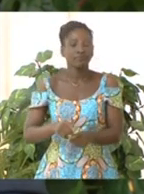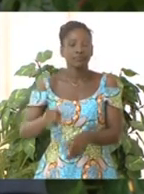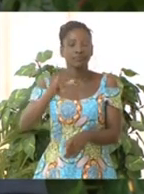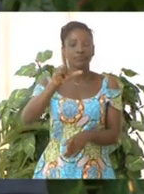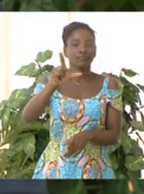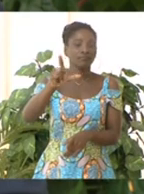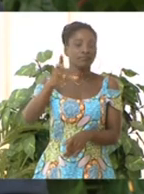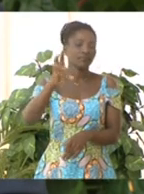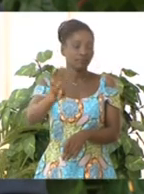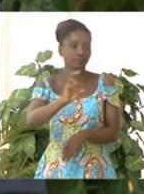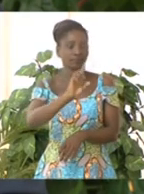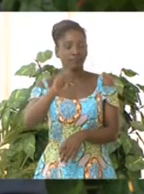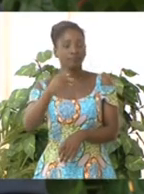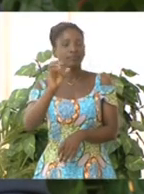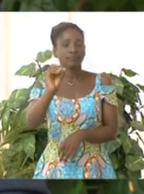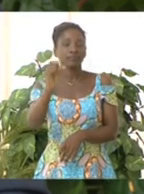26,01%.